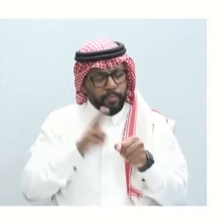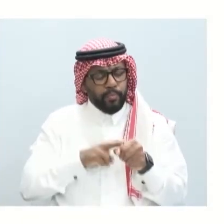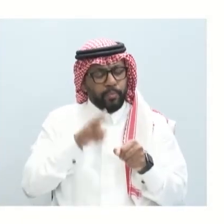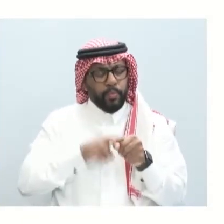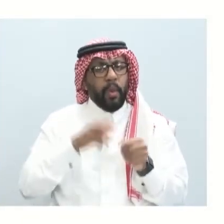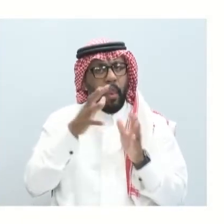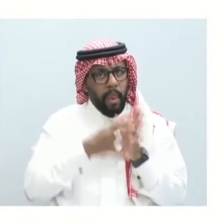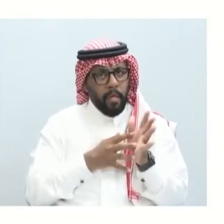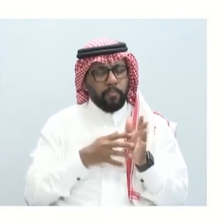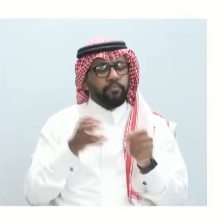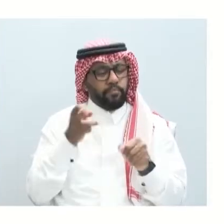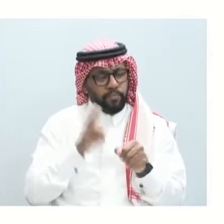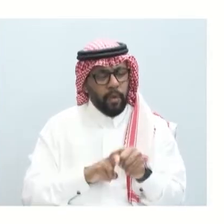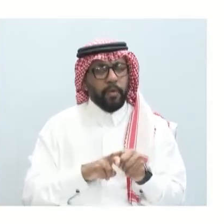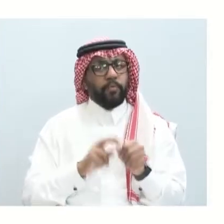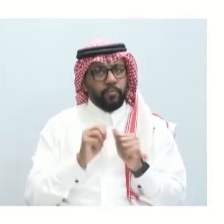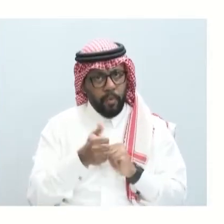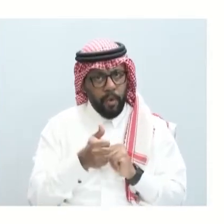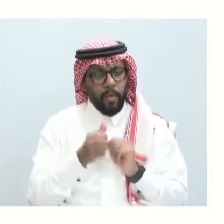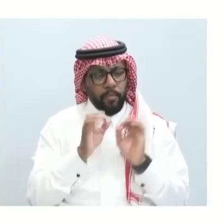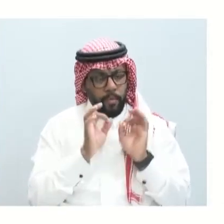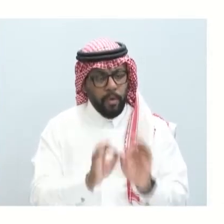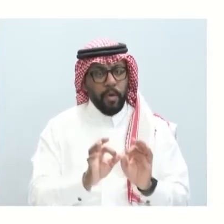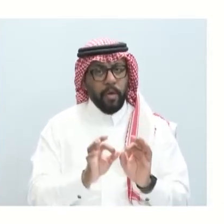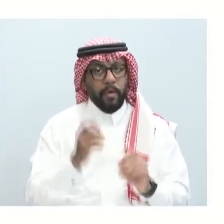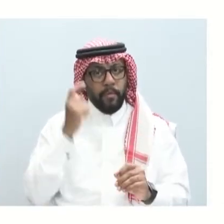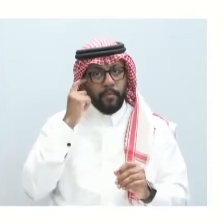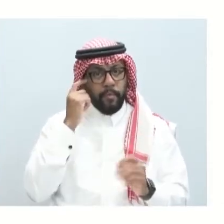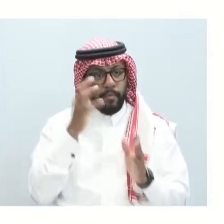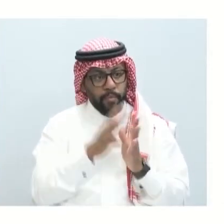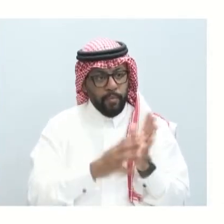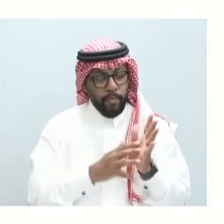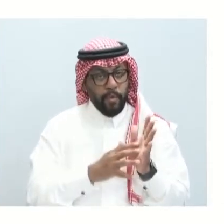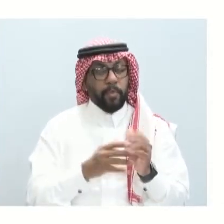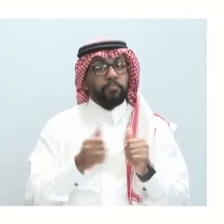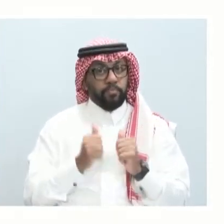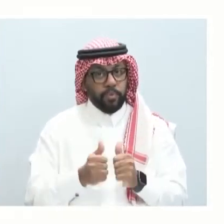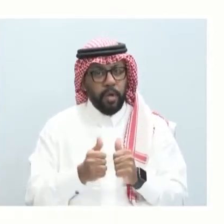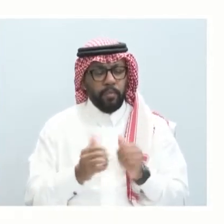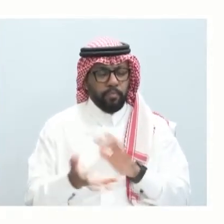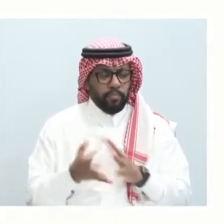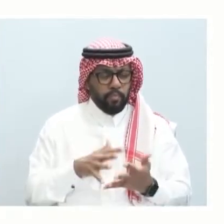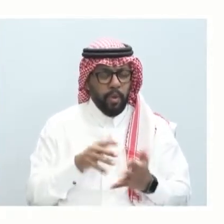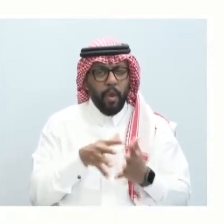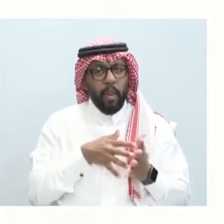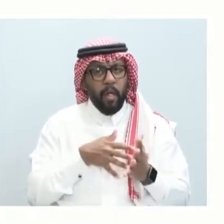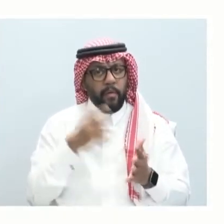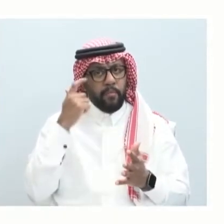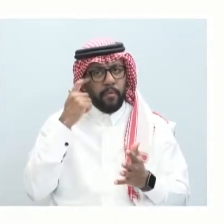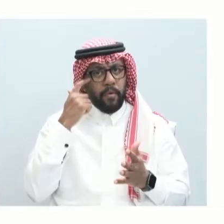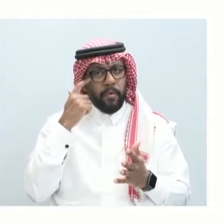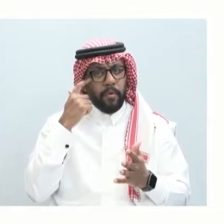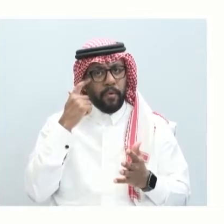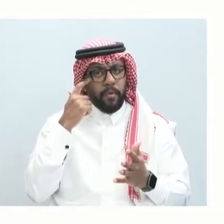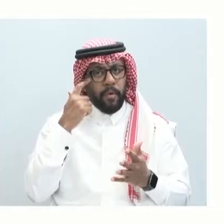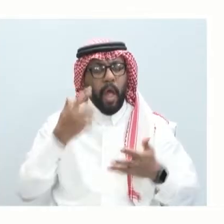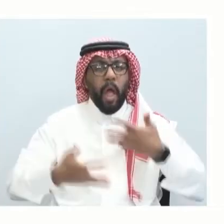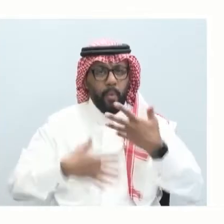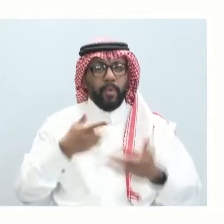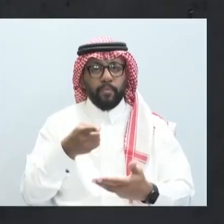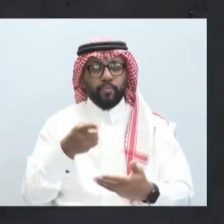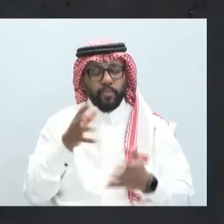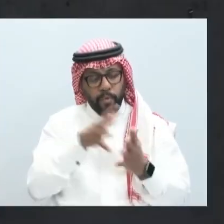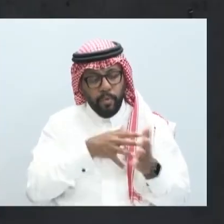ابنائي وبناتي من صحه اجابتنا اعود واتحقق هل اجابتي معقوله ام لا ما رايكم يا مبدعين